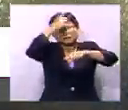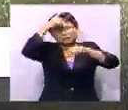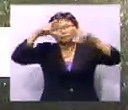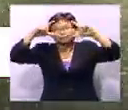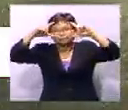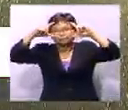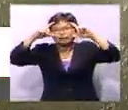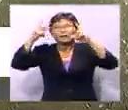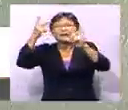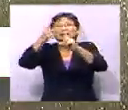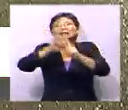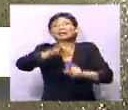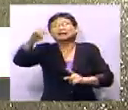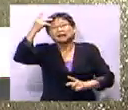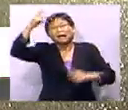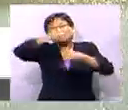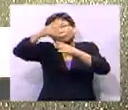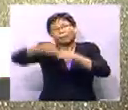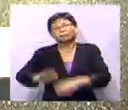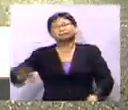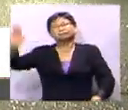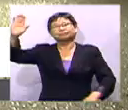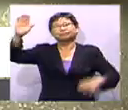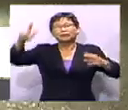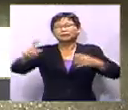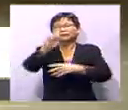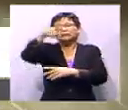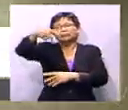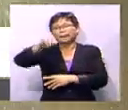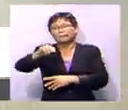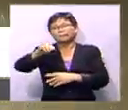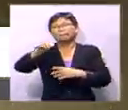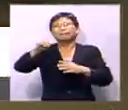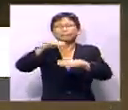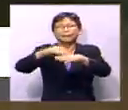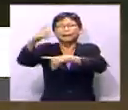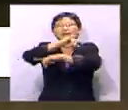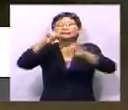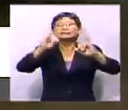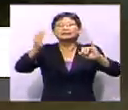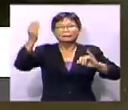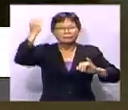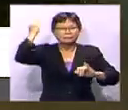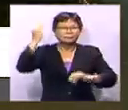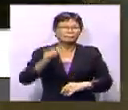Dr. Wan Azizah ke Kelantan selepas mengangkat sumpah sebagai timbalan Perdana Menteri pada Isnin lalu.